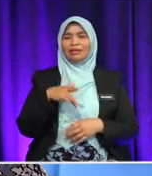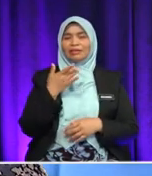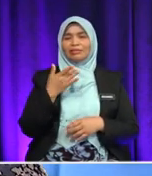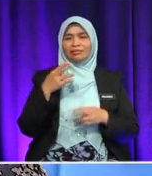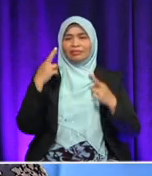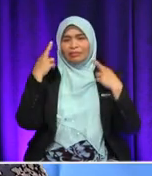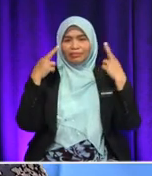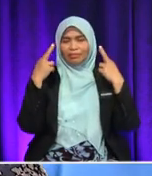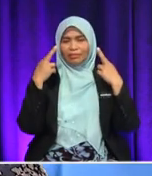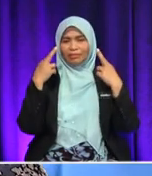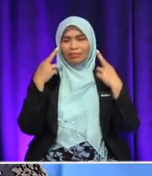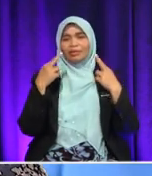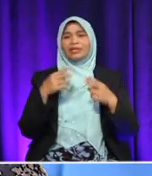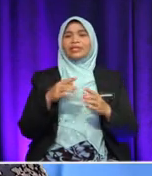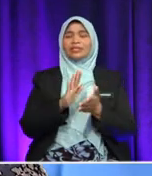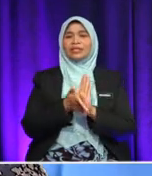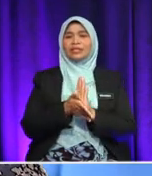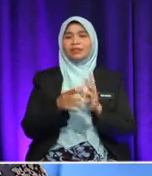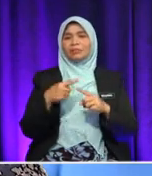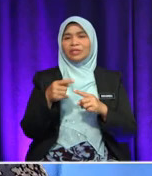Ini mesti Tenang